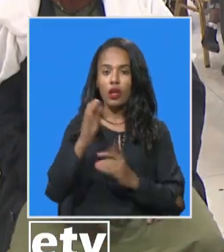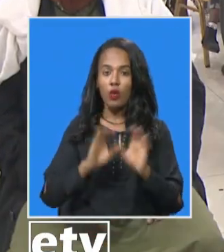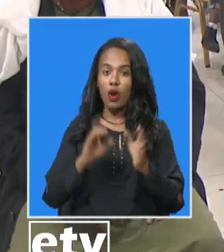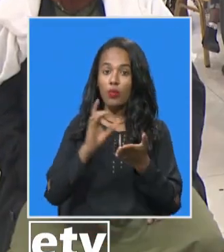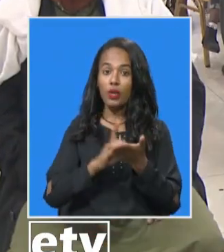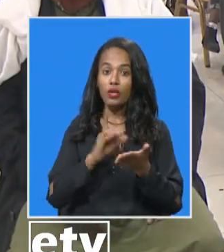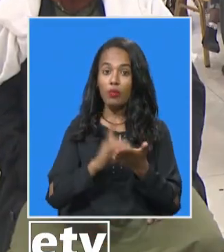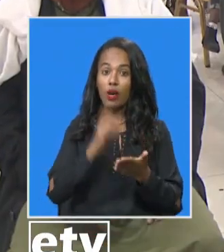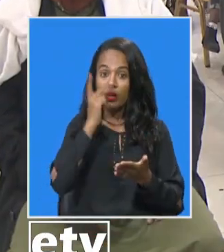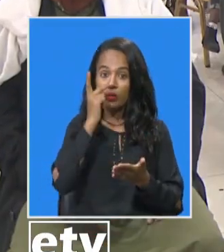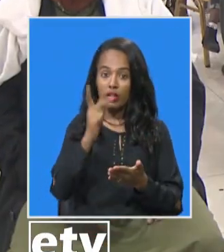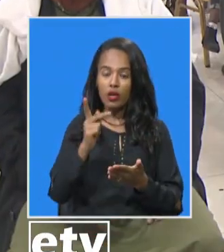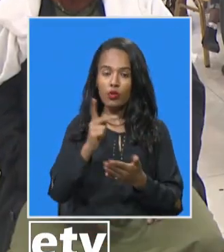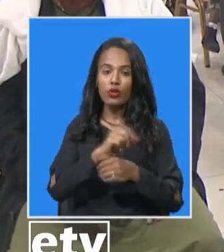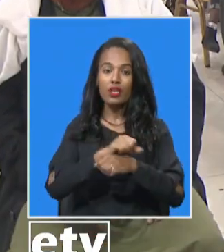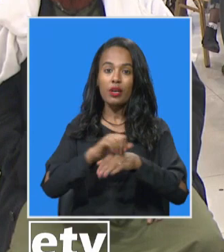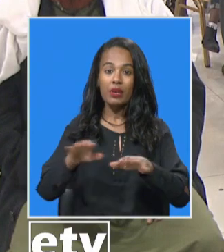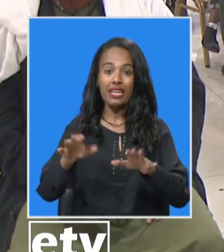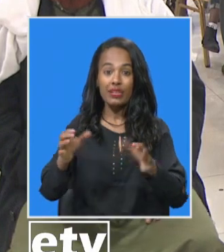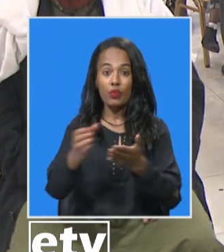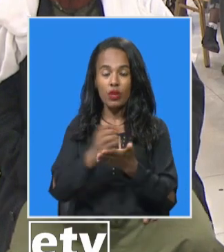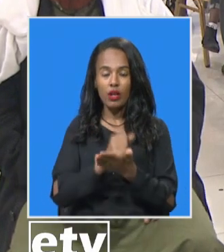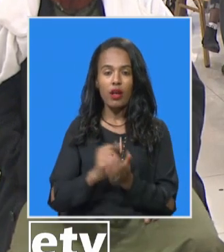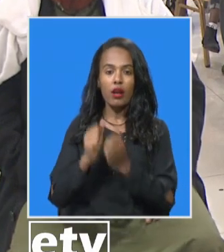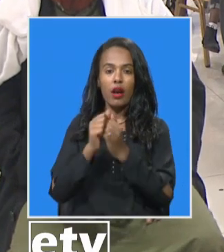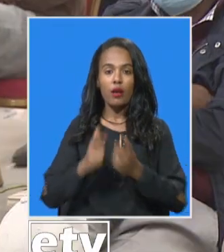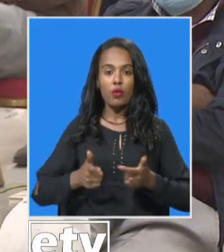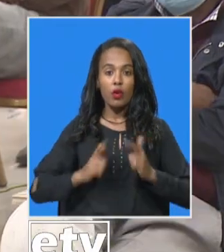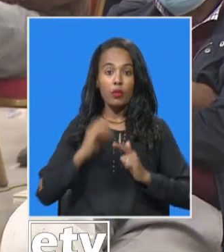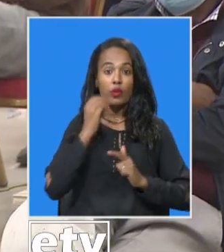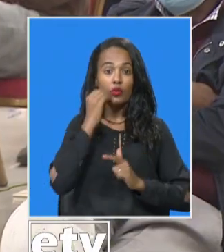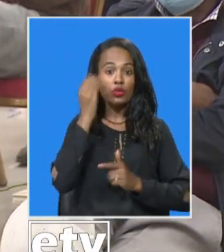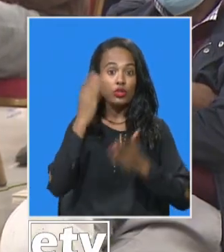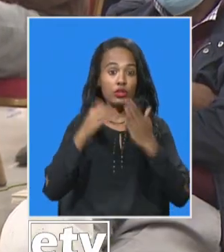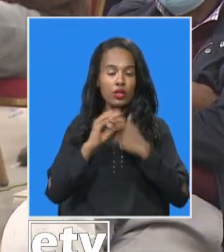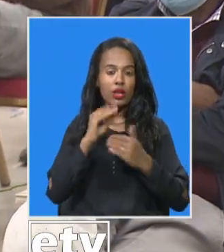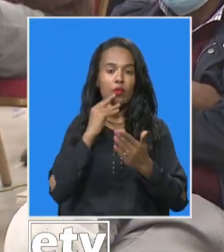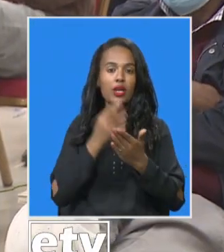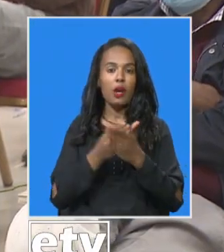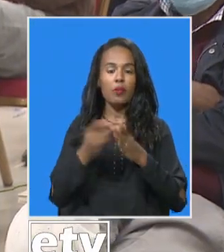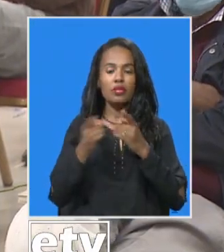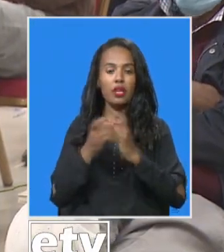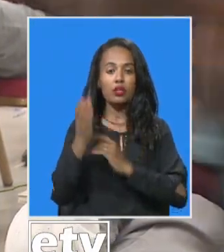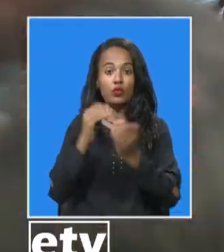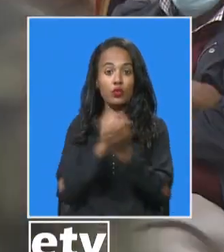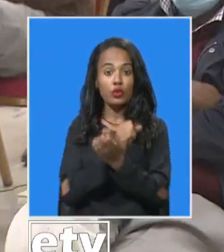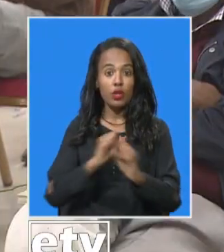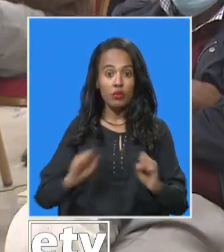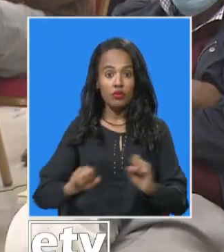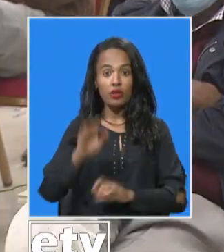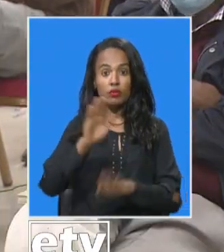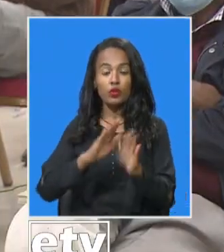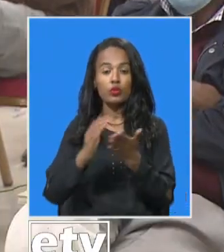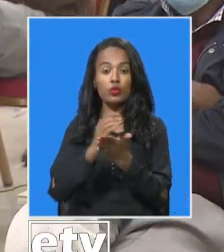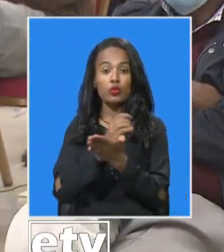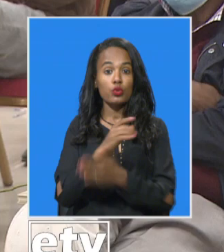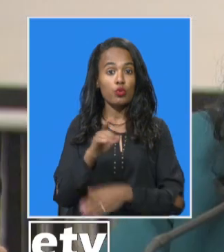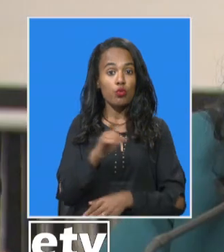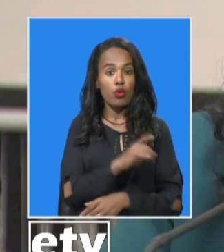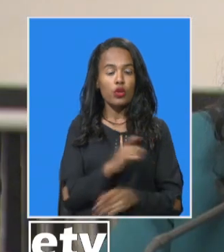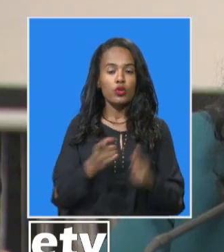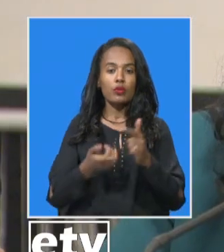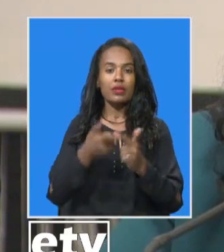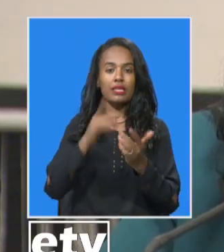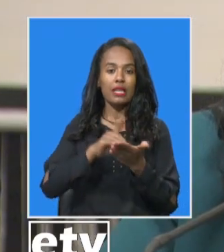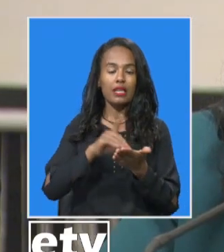በከተማዋ የሚስተዋለውን የመሬት ወረራ እንዲሁም የጋራ መኖሪያ ቤቶች ችግርና የመልካም አስተዳደር ችግሮችን ለመፍታት እርምጃዎች እየተወሰዱ መሆናቸውን